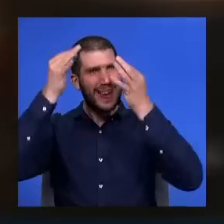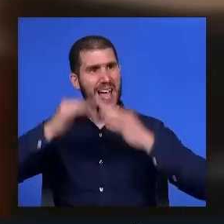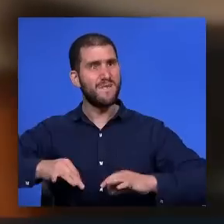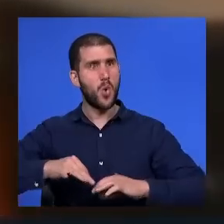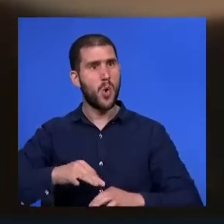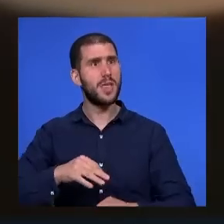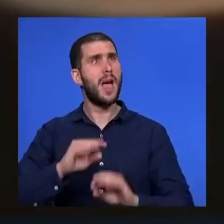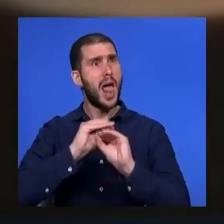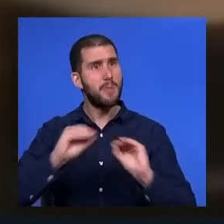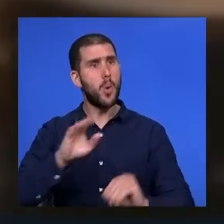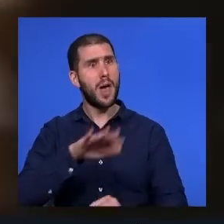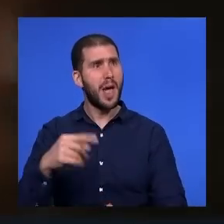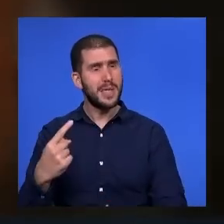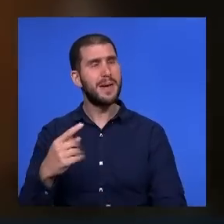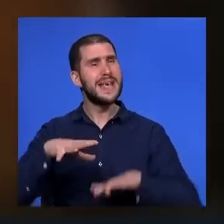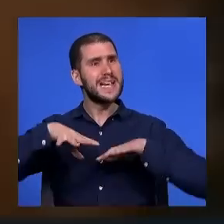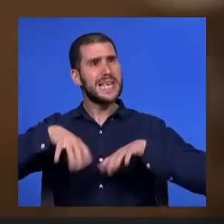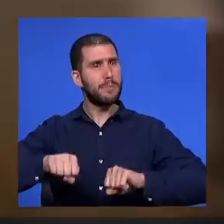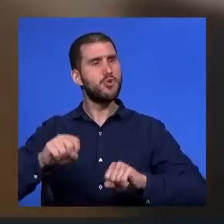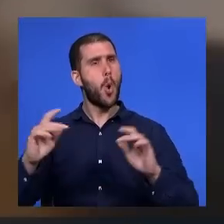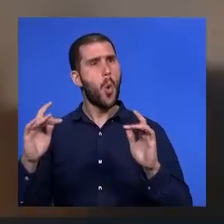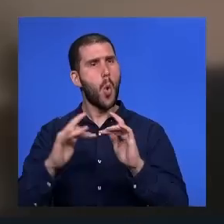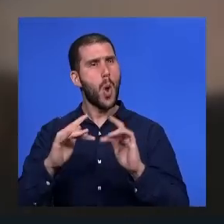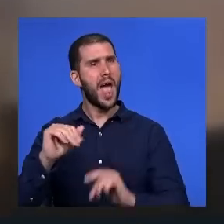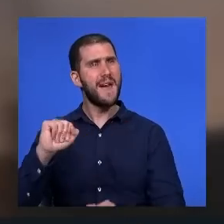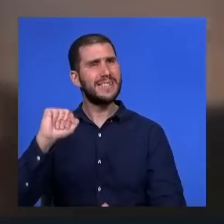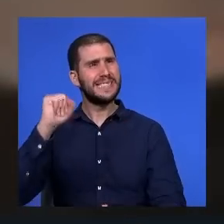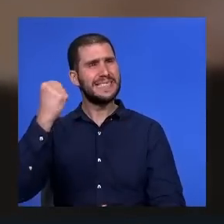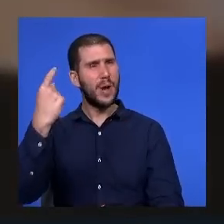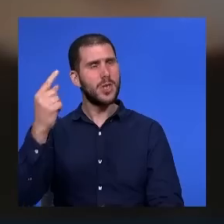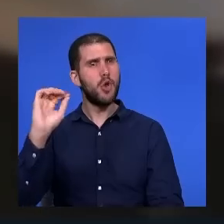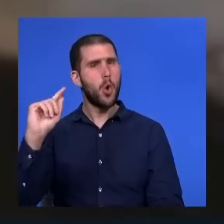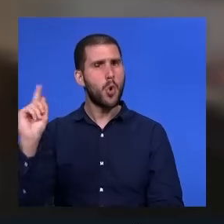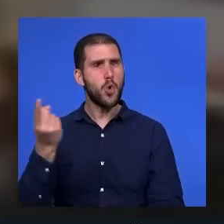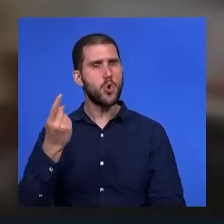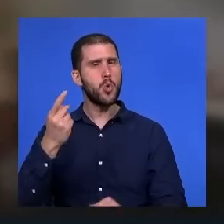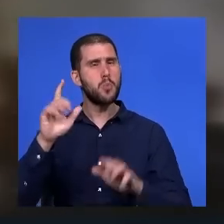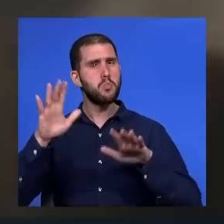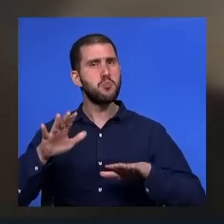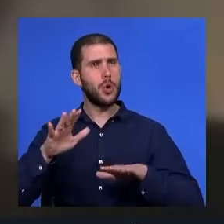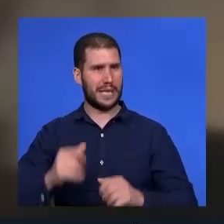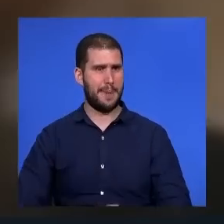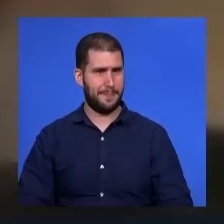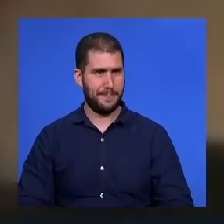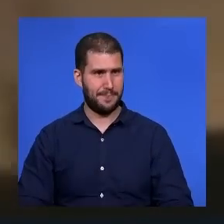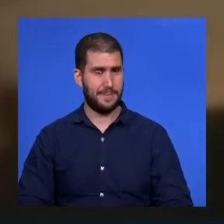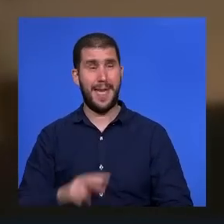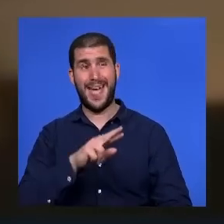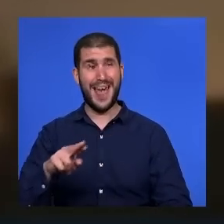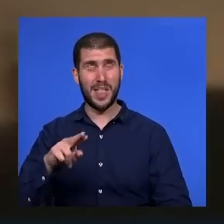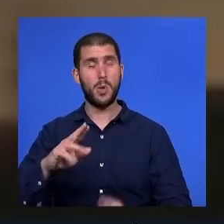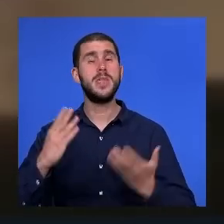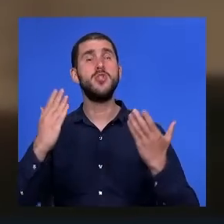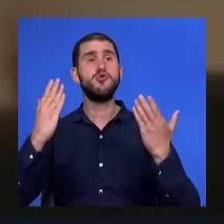وعلموا اولادكم ان الاحتلال هو عدو صهيوني لكل مسلم. اخواننا ان شاء